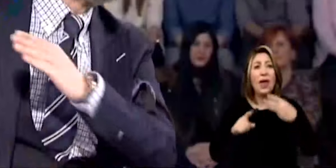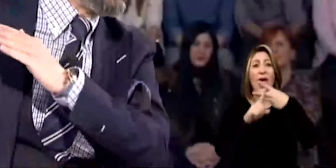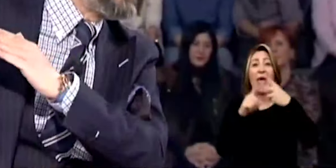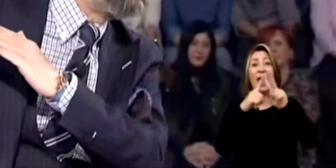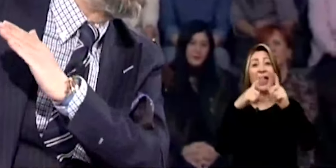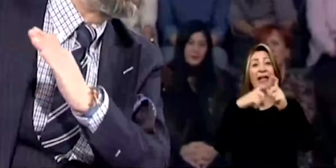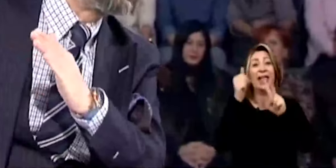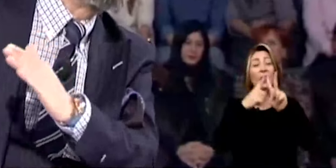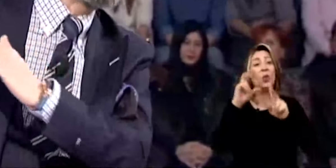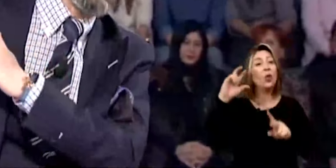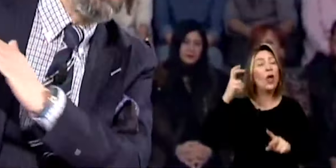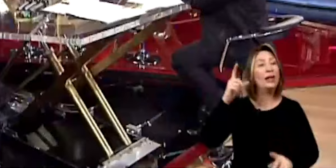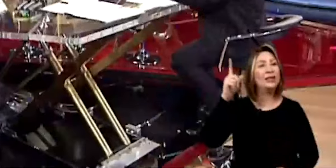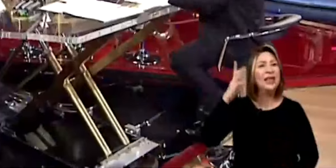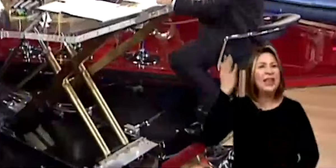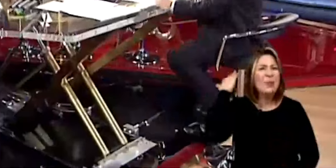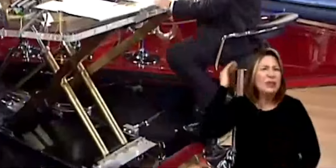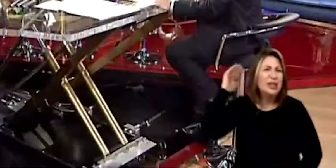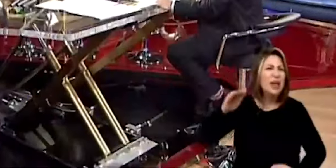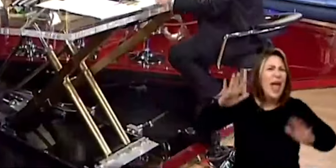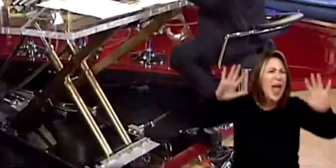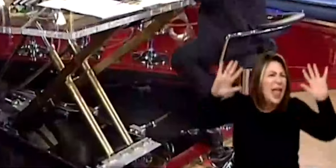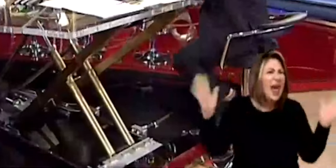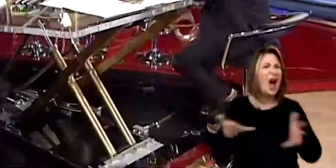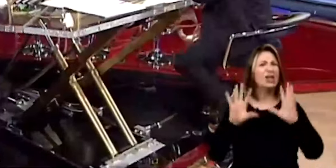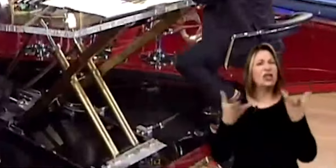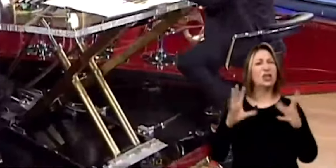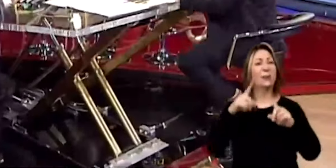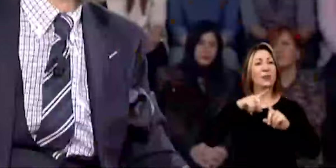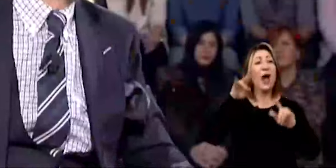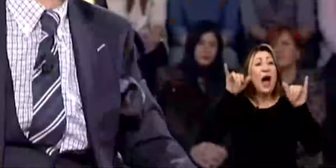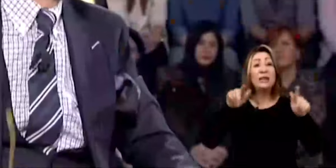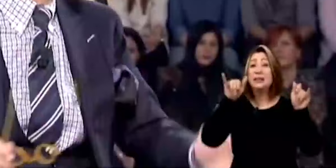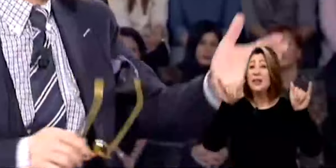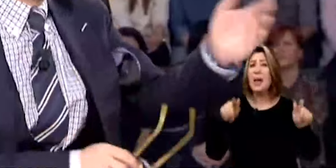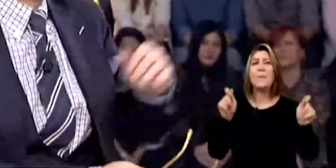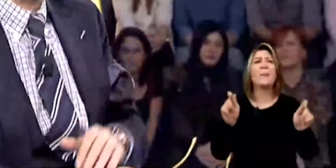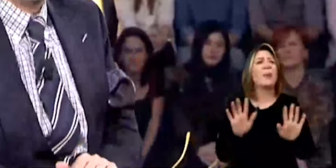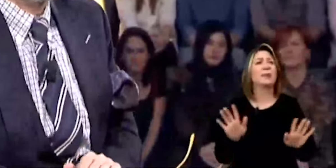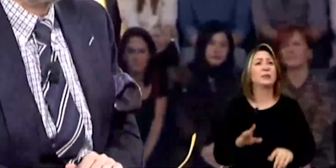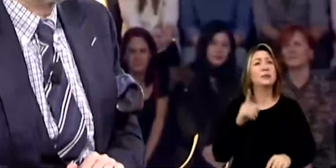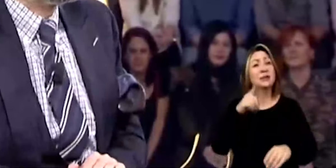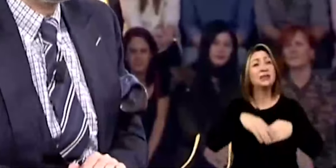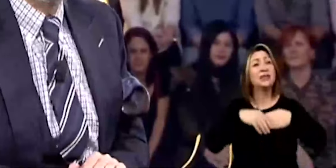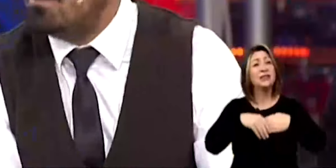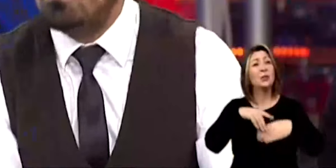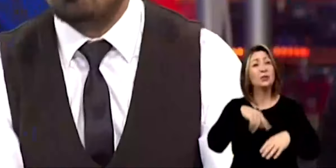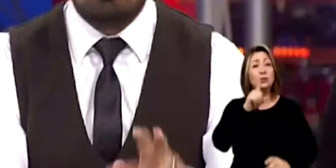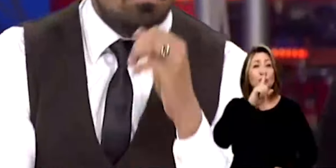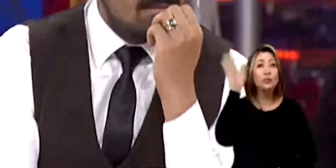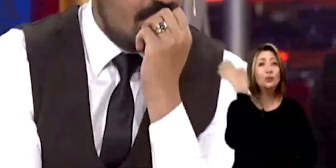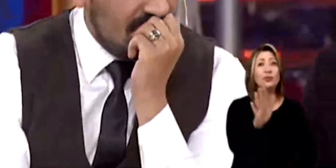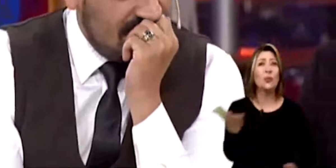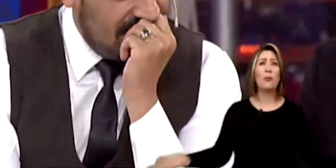Günaydın'la. Gelmiş geçmiş en acayip televizyon işleridir ve bir daha da yapılabileceğini sanmıyorum. Keşke tanışsaydık o dönem seninle. Ya sus